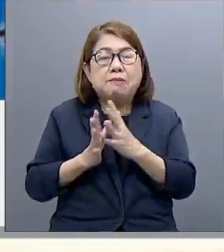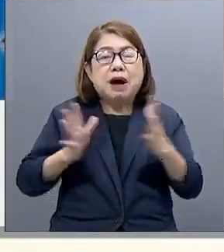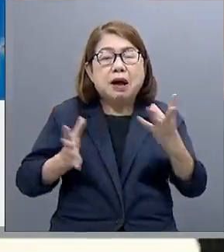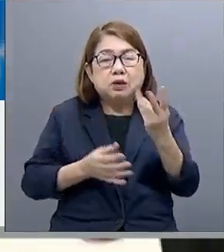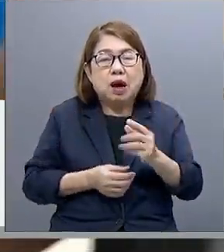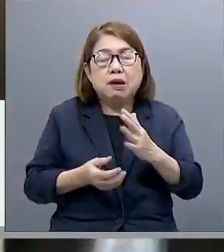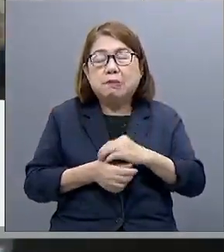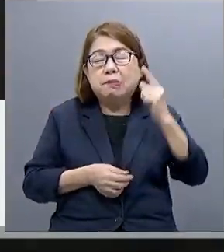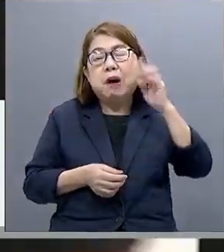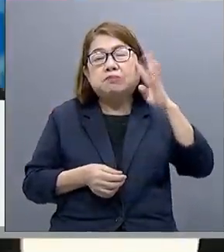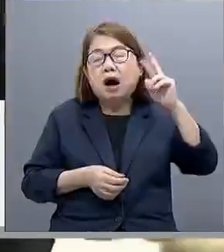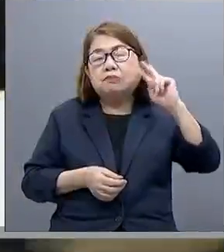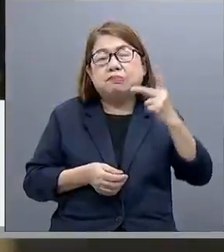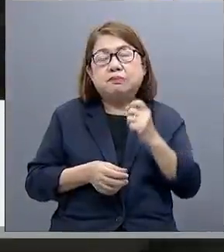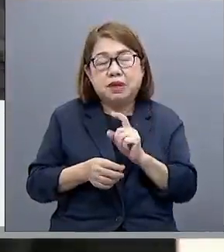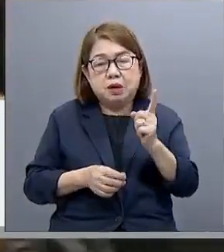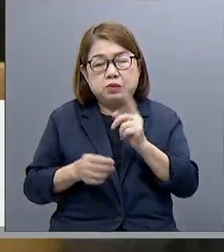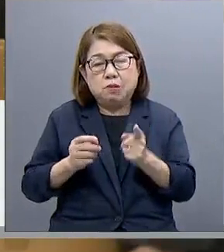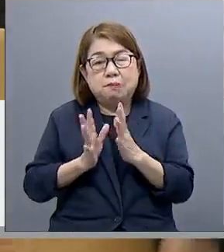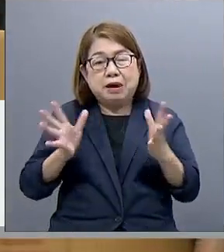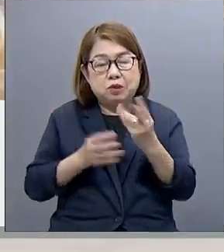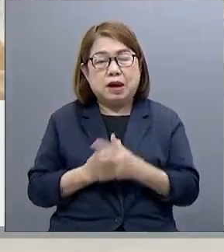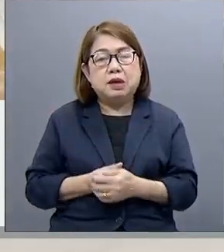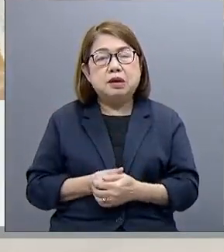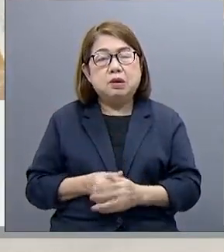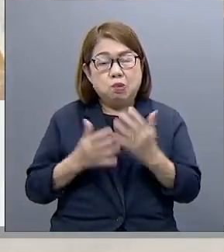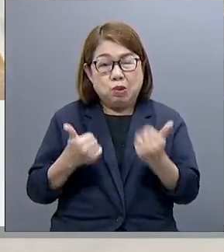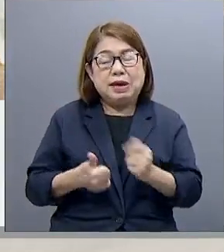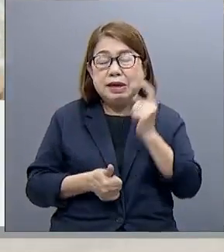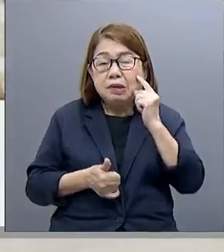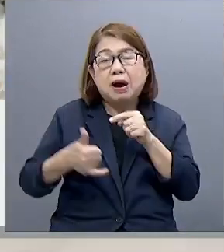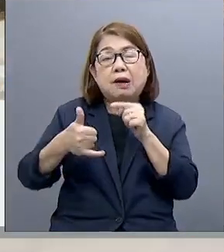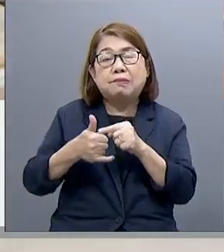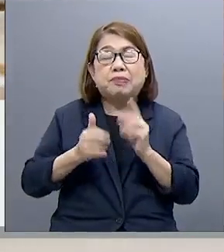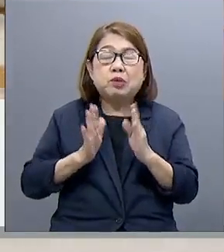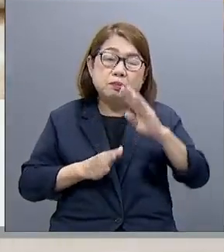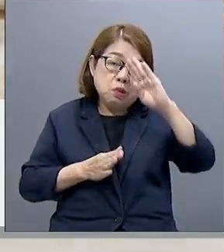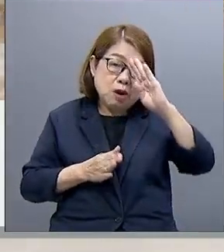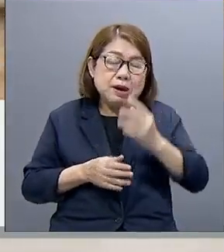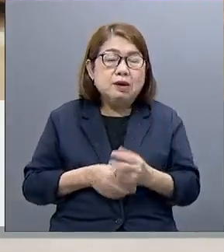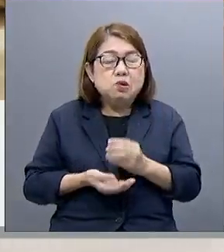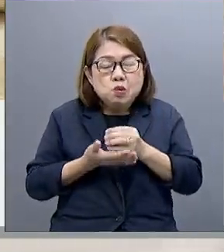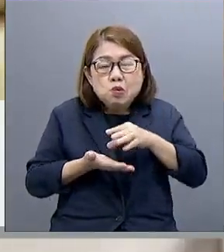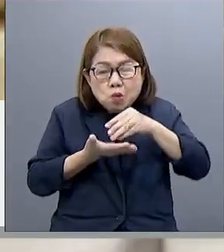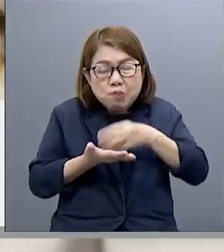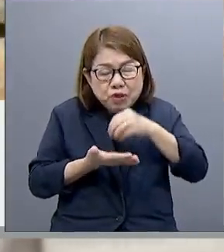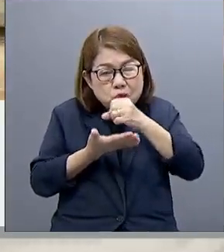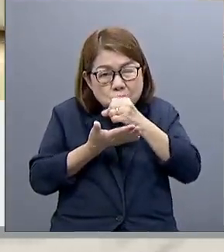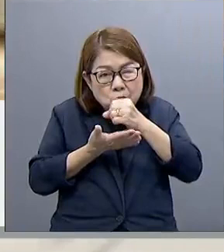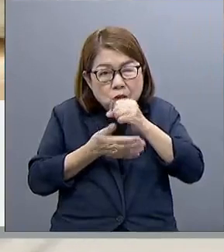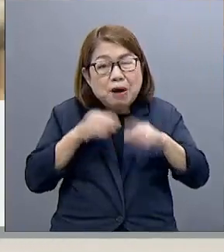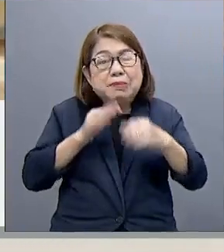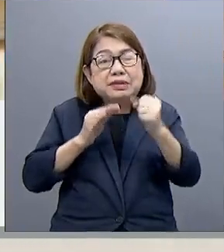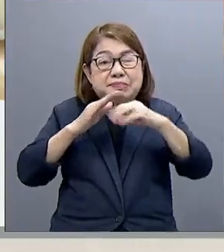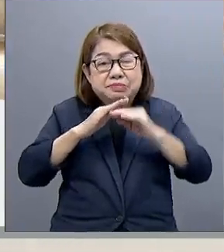ทางจิตเวทได้เห็นว่าการเป็นผู้ป่วยผู้เสพยาไม่เกิน 10เม็ดเข้าข่ายเป็นผู้ป่วยได้